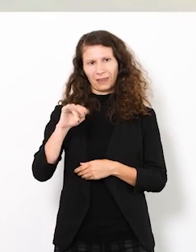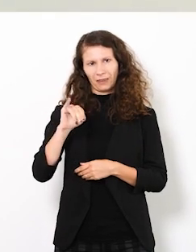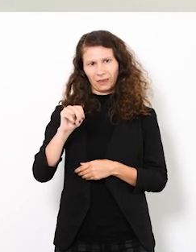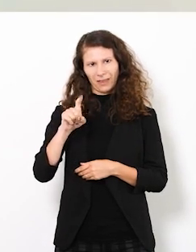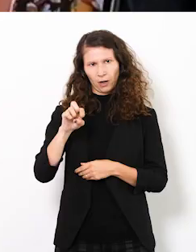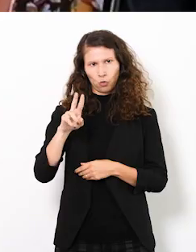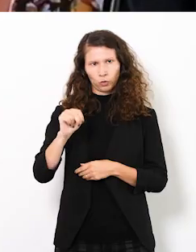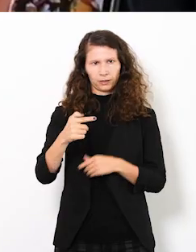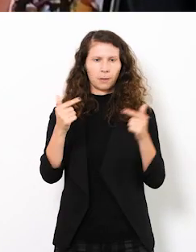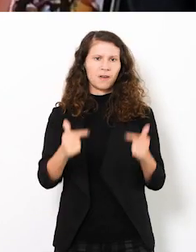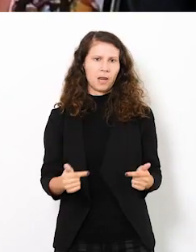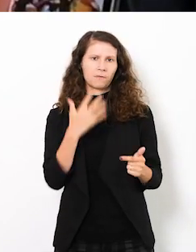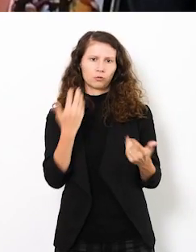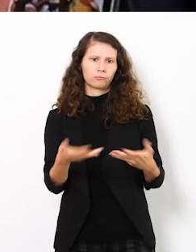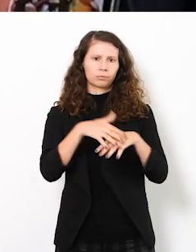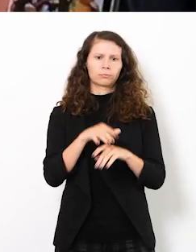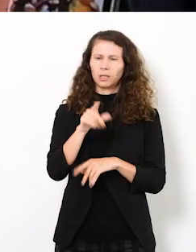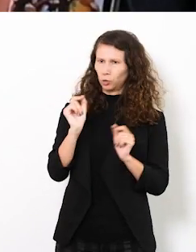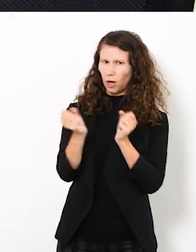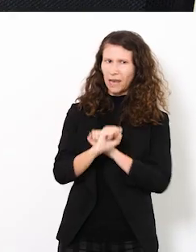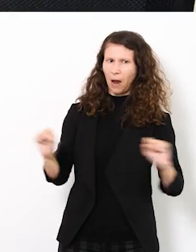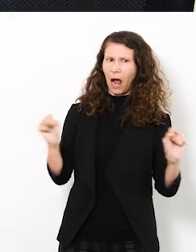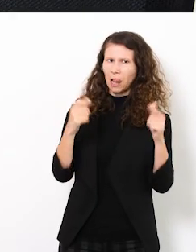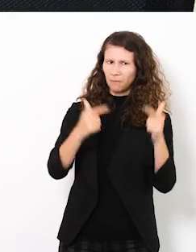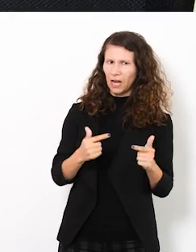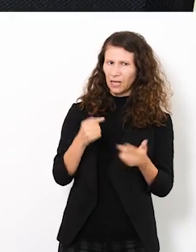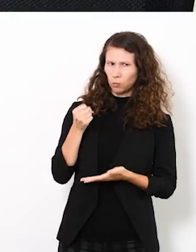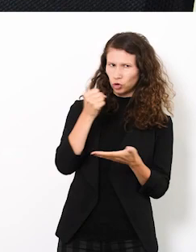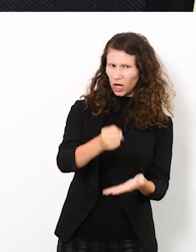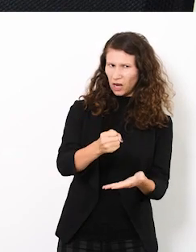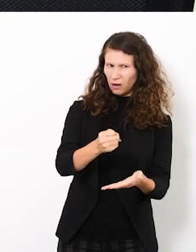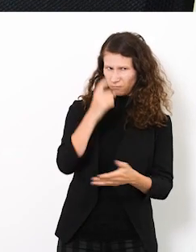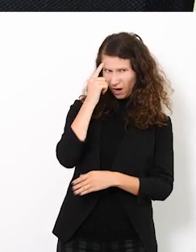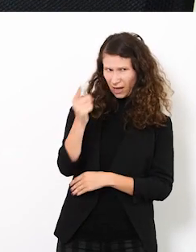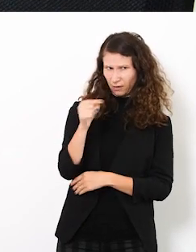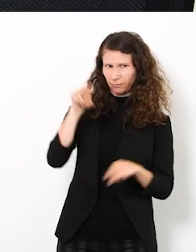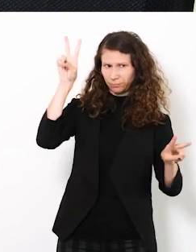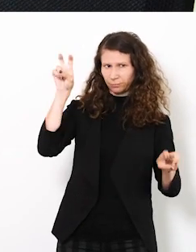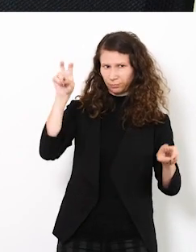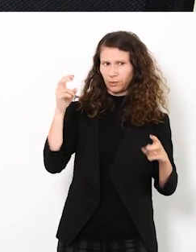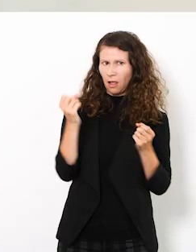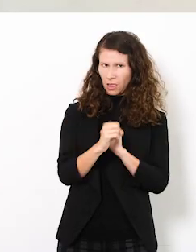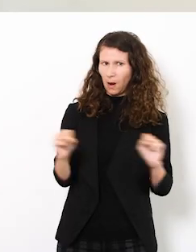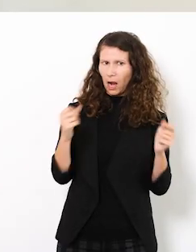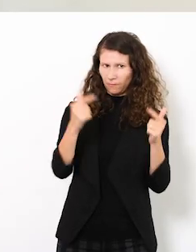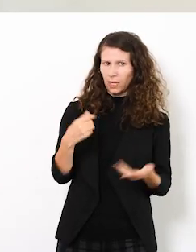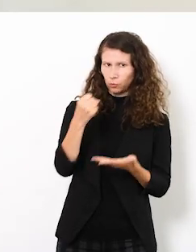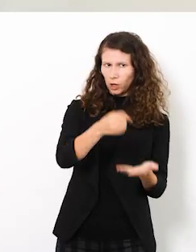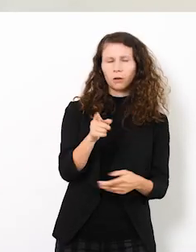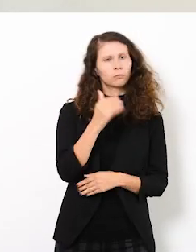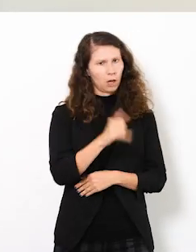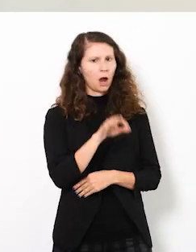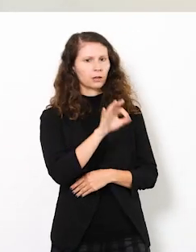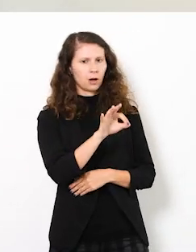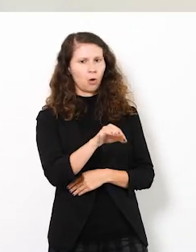zu erreichen. Ist das liberale Pflegebudget, wenn ich da mal einhaken darf? Das ist das sogenannte liberale Pflegebudget. Genau, Sie kennen ja